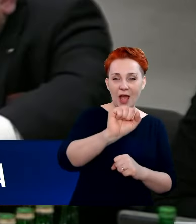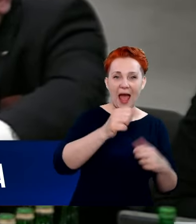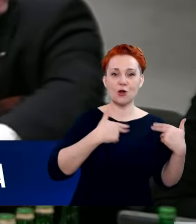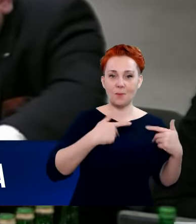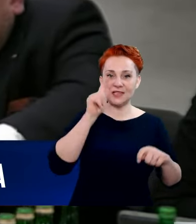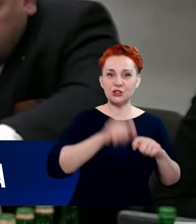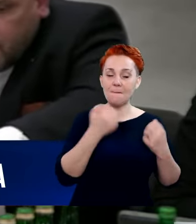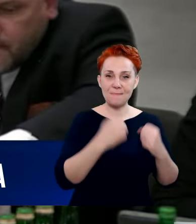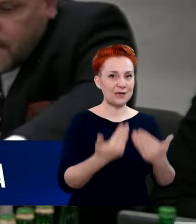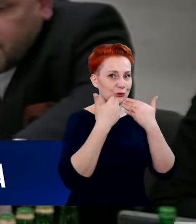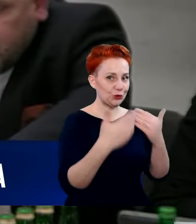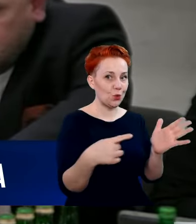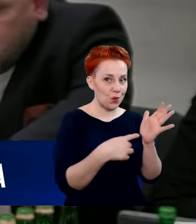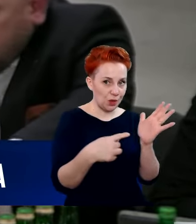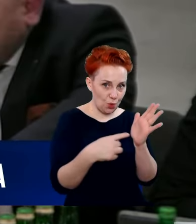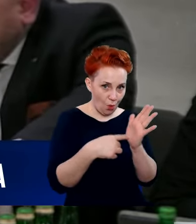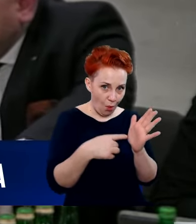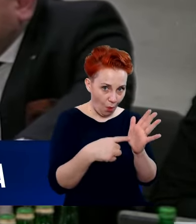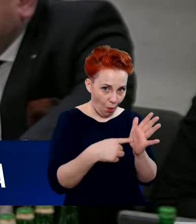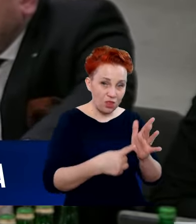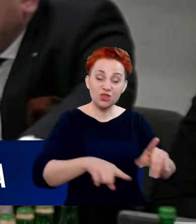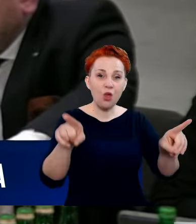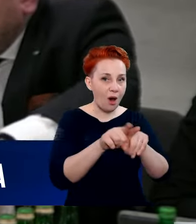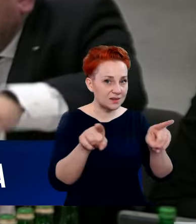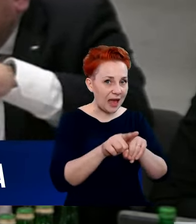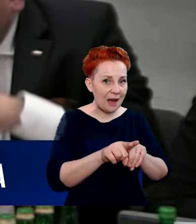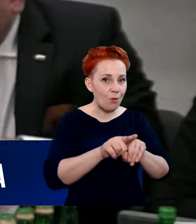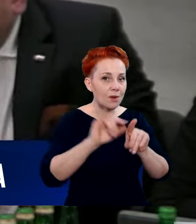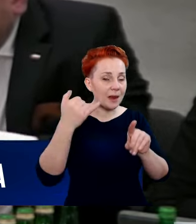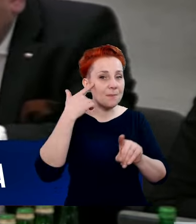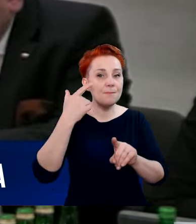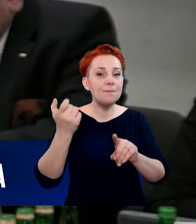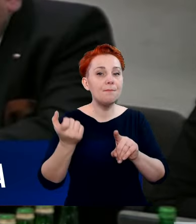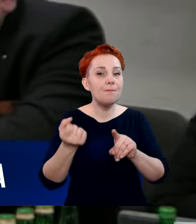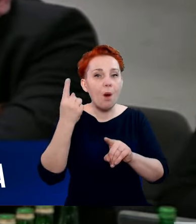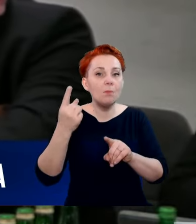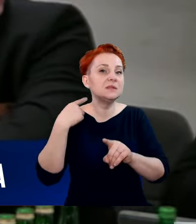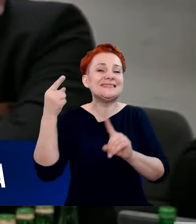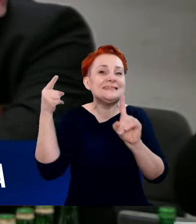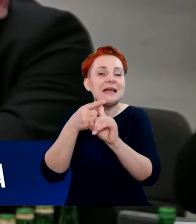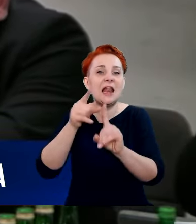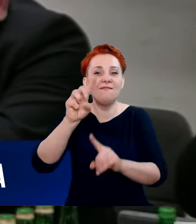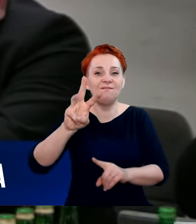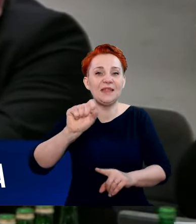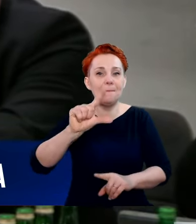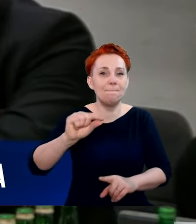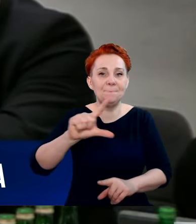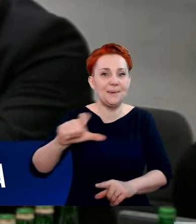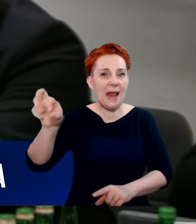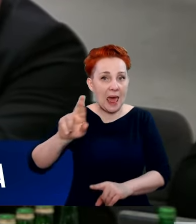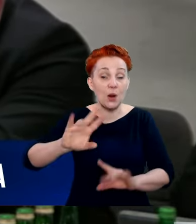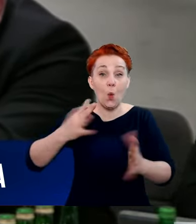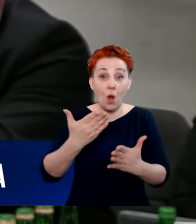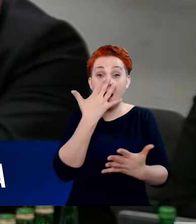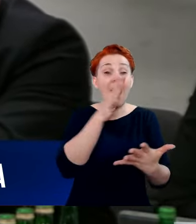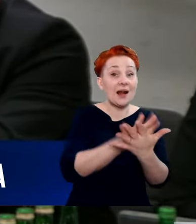bardzo. I w tym zakresie tożsamo z tym, jakie były intencje posła Biplera, czyli wezwania jako charakterze opinii najpierw biegłych, a